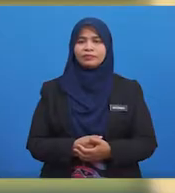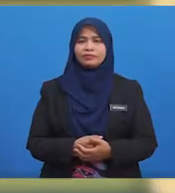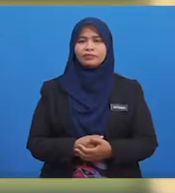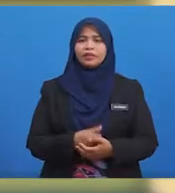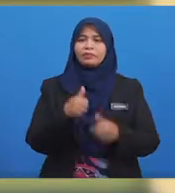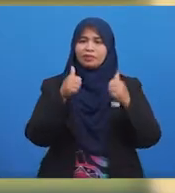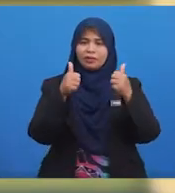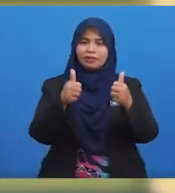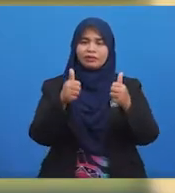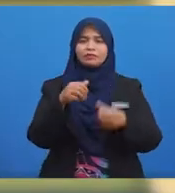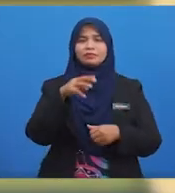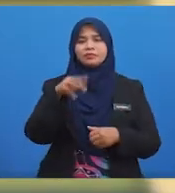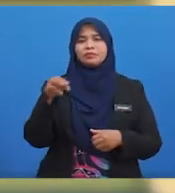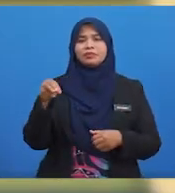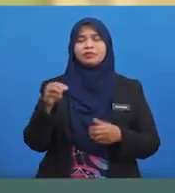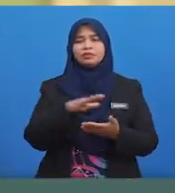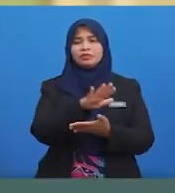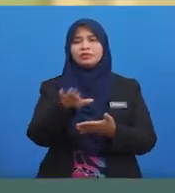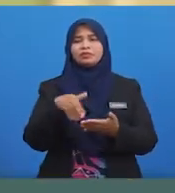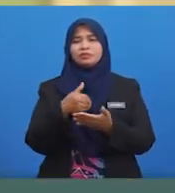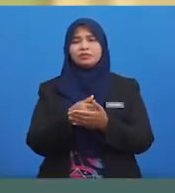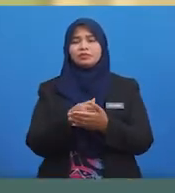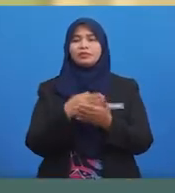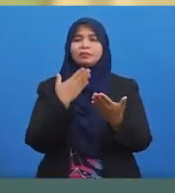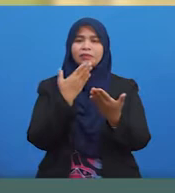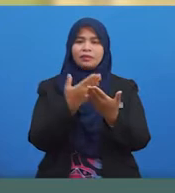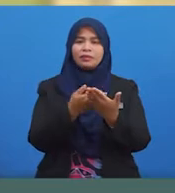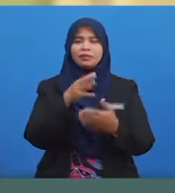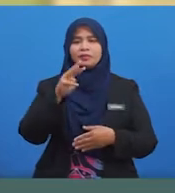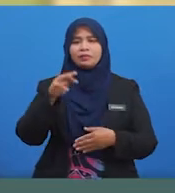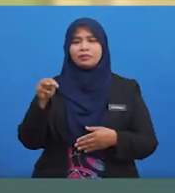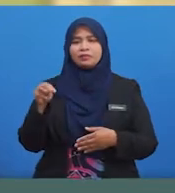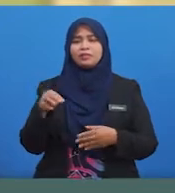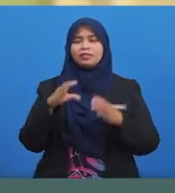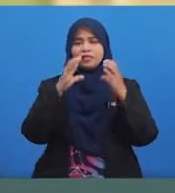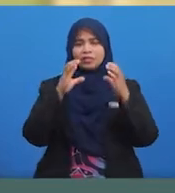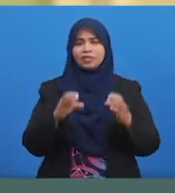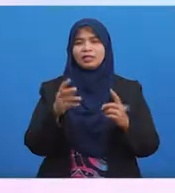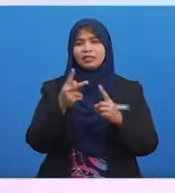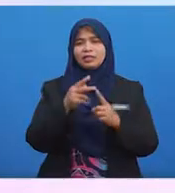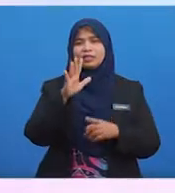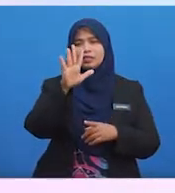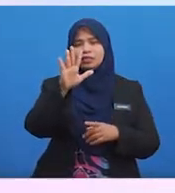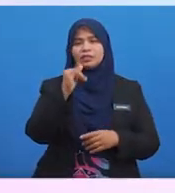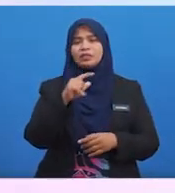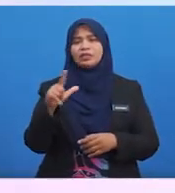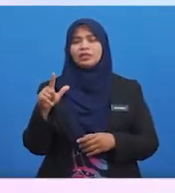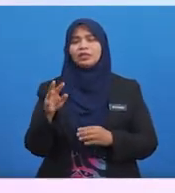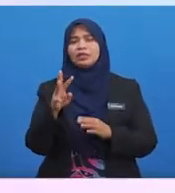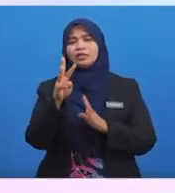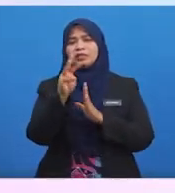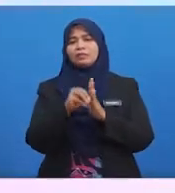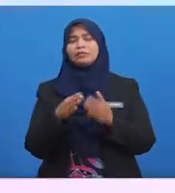bagus murid-murid semua baik murid-murid cara qodimun biola menyambut